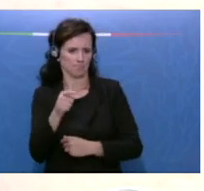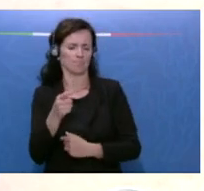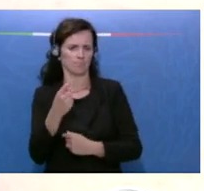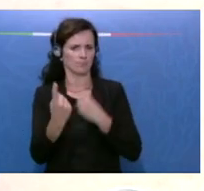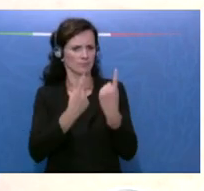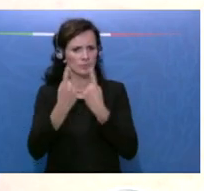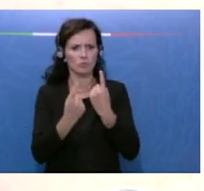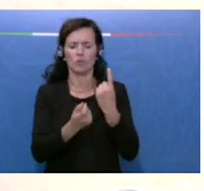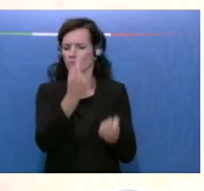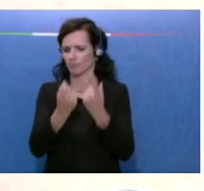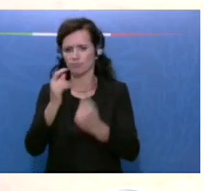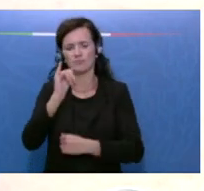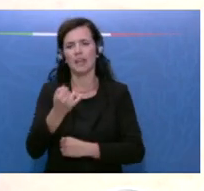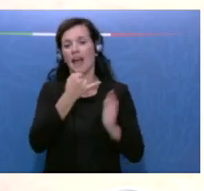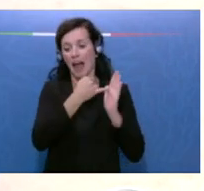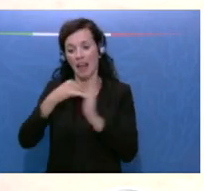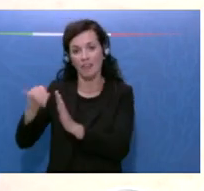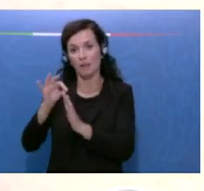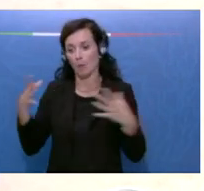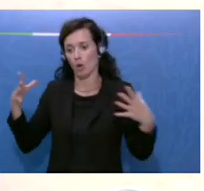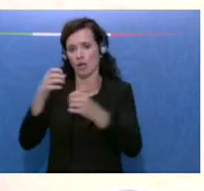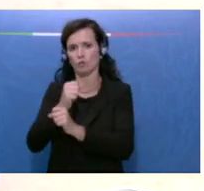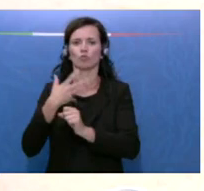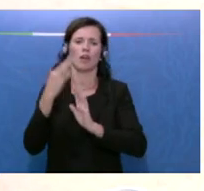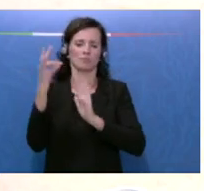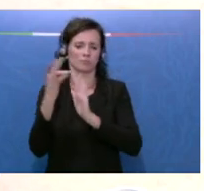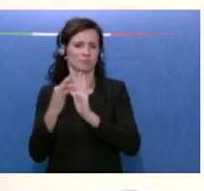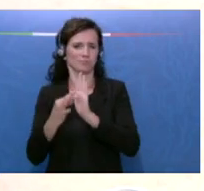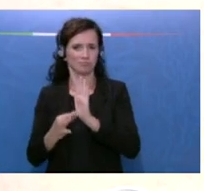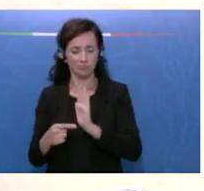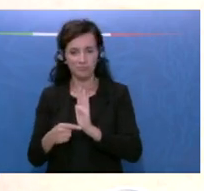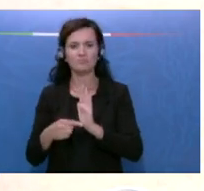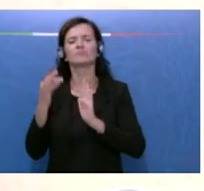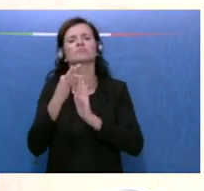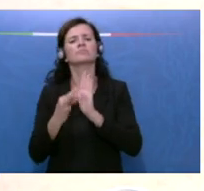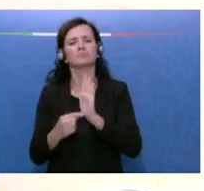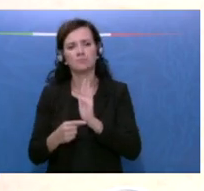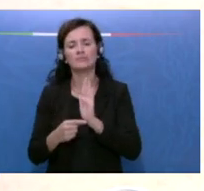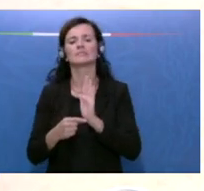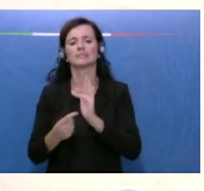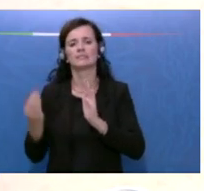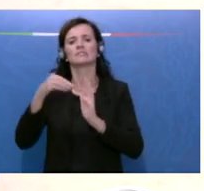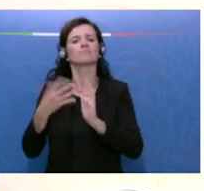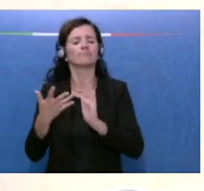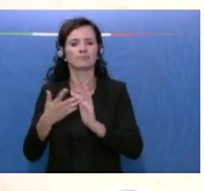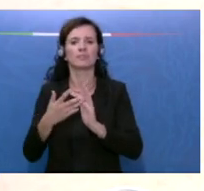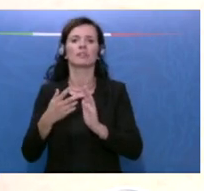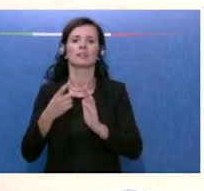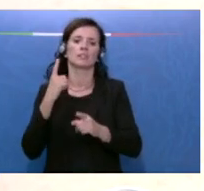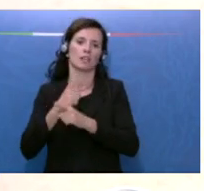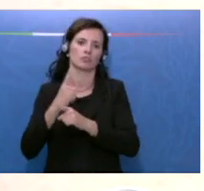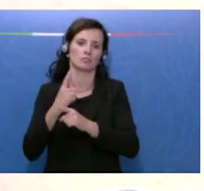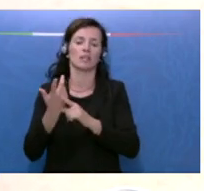nel corso del sommario alla fine del riassunto alla fine la necessità di continuare con la lotta al covi